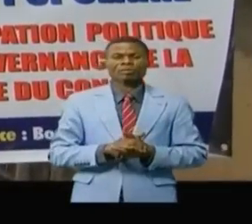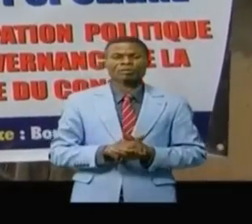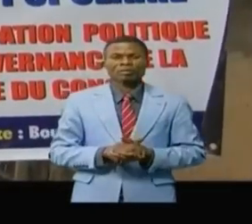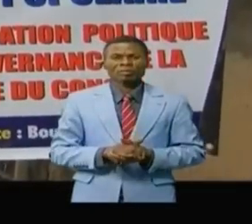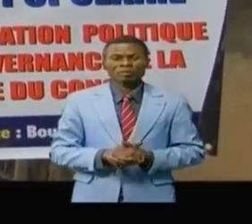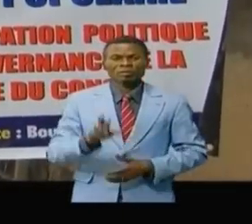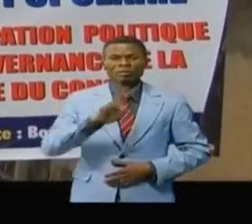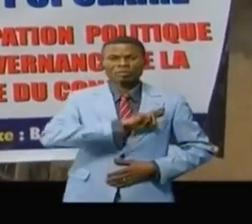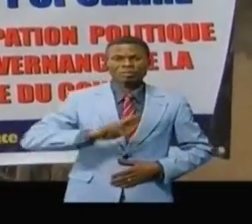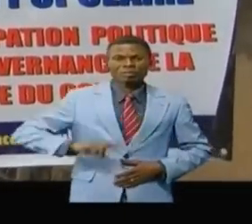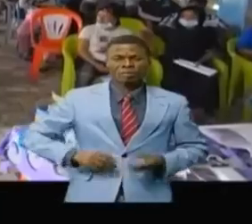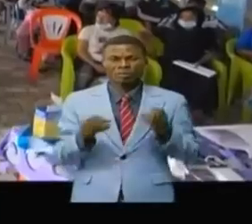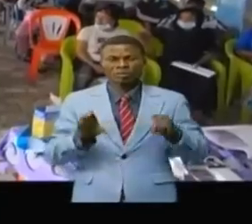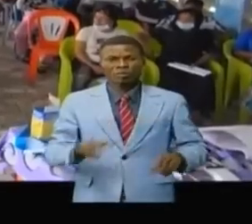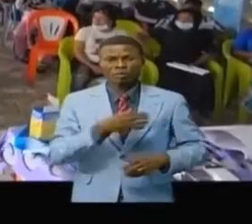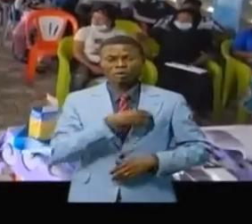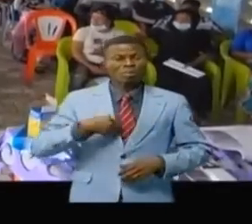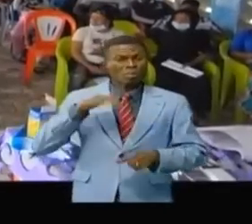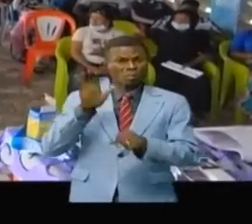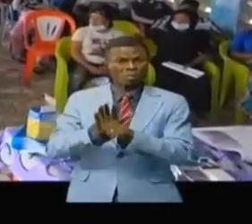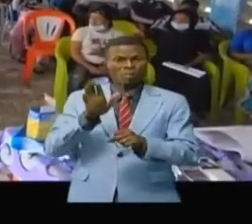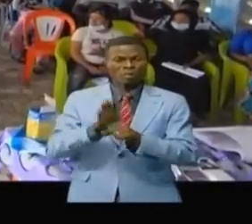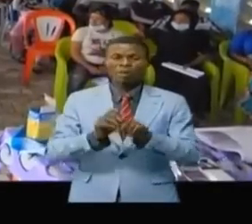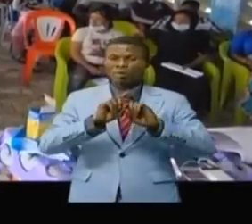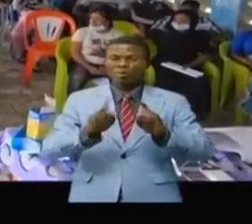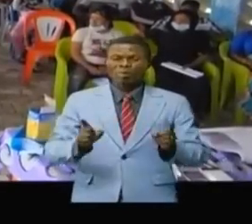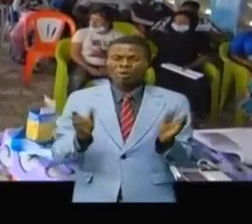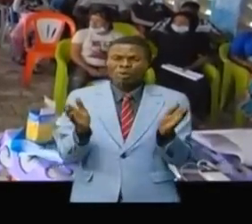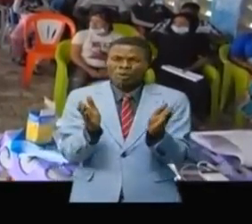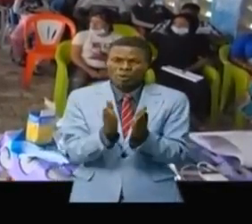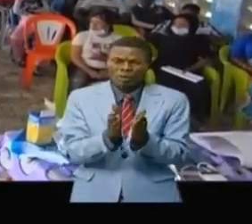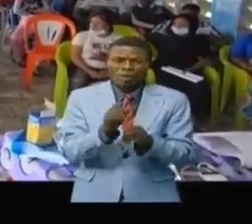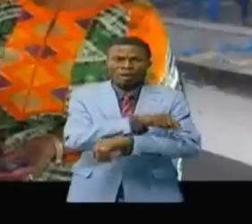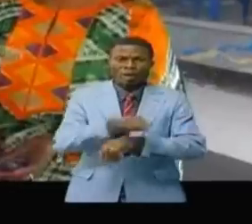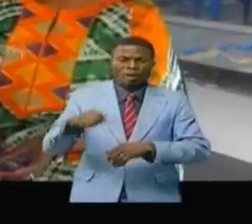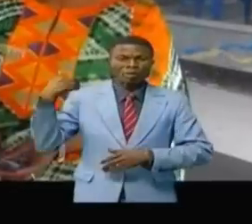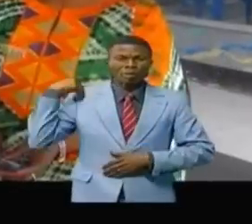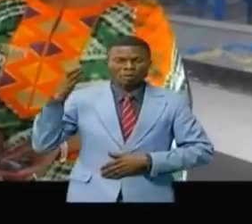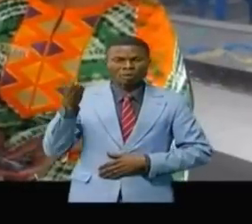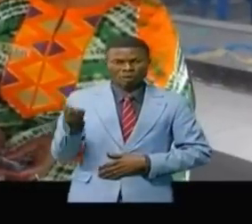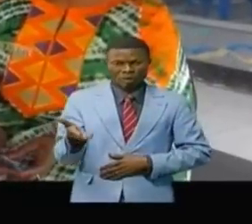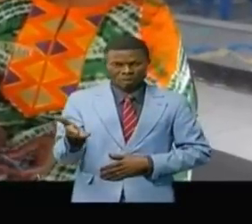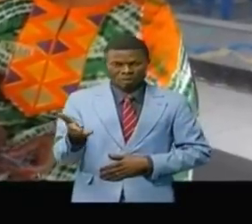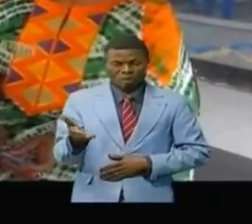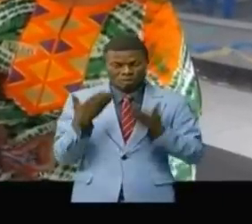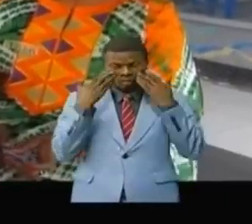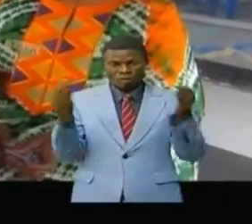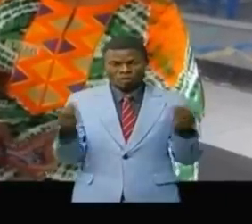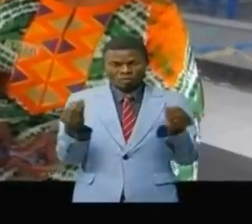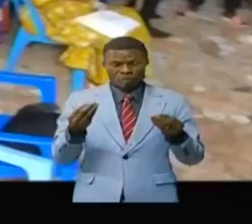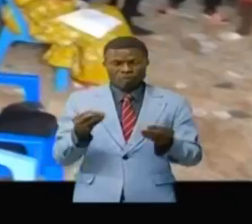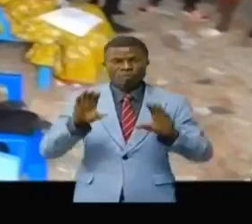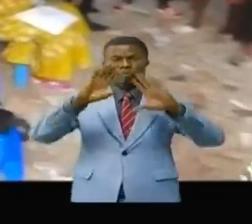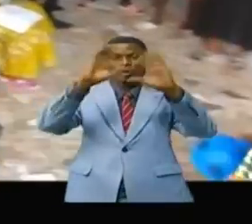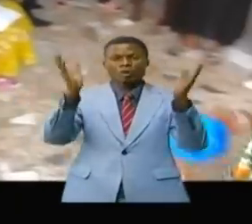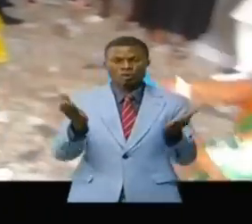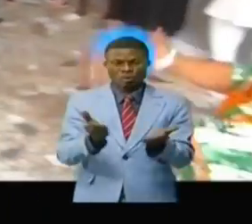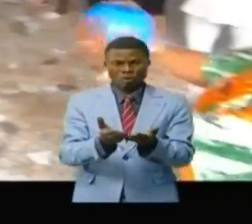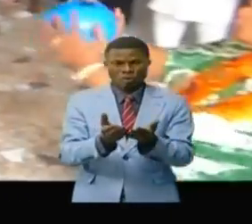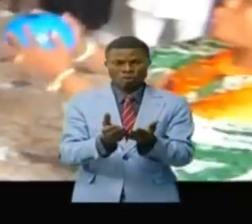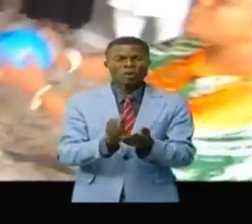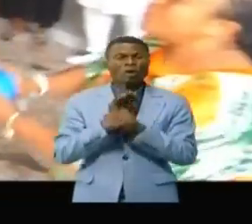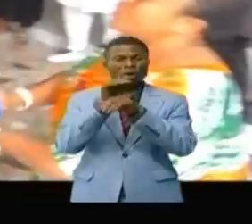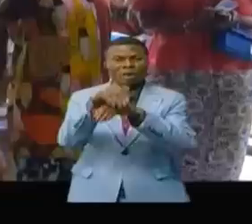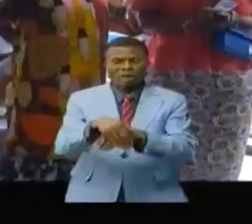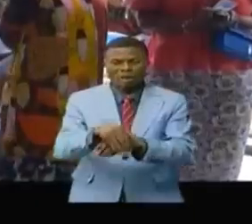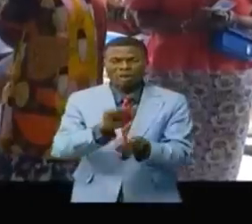En RDC, les femmes sont nombreuses, mais se retrouvent en nombre infime dans les instances de prise de décision. Voilà pourquoi la communauté devra s'impliquer